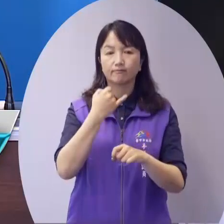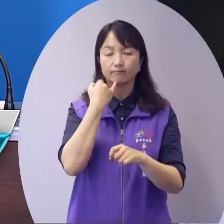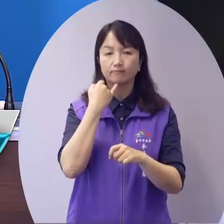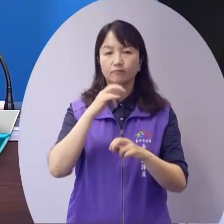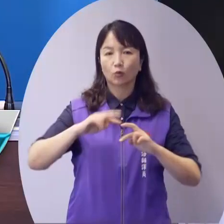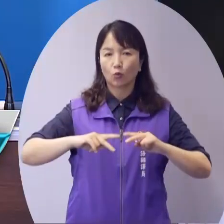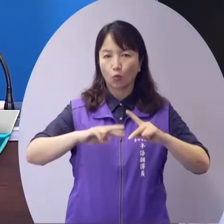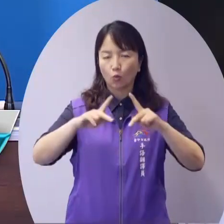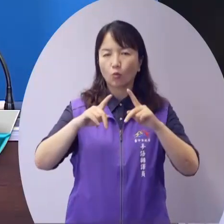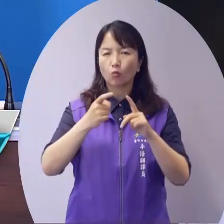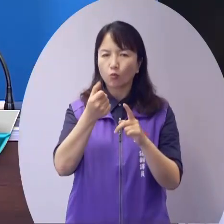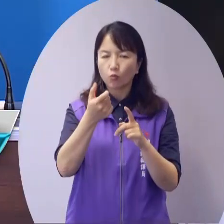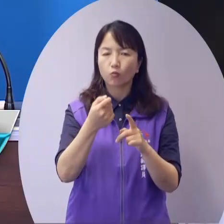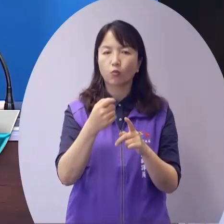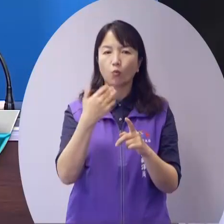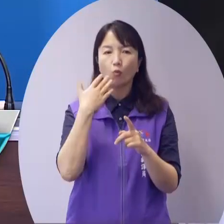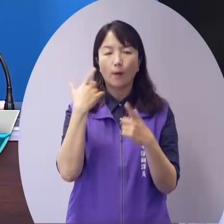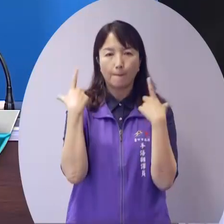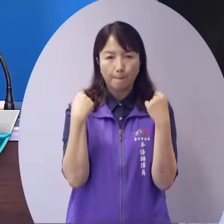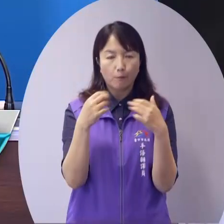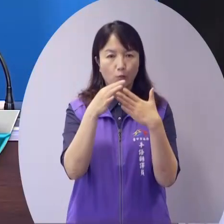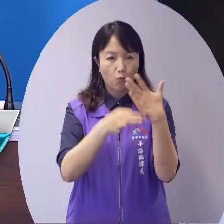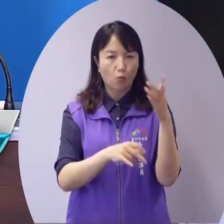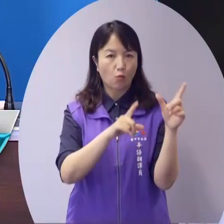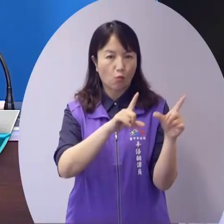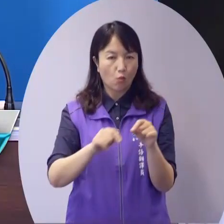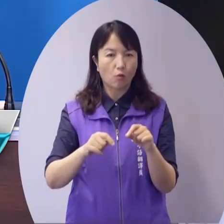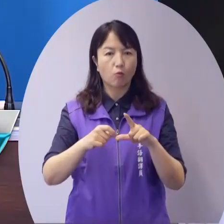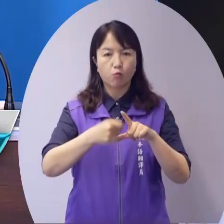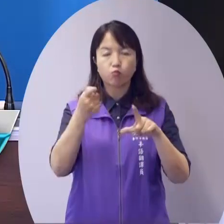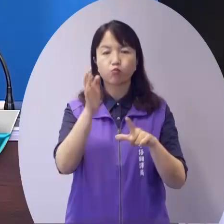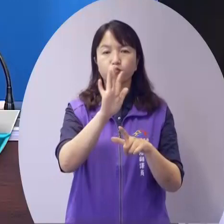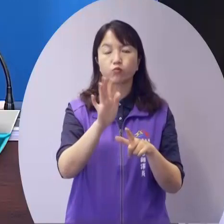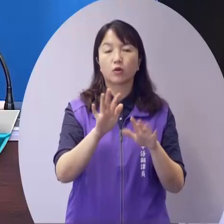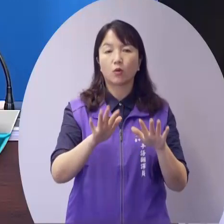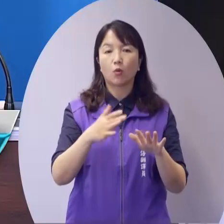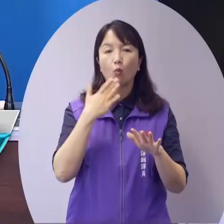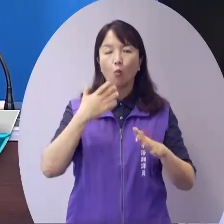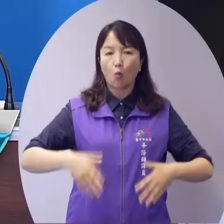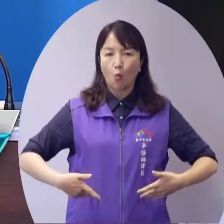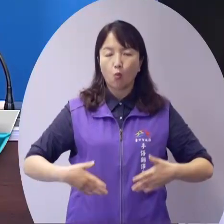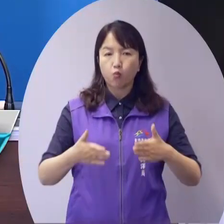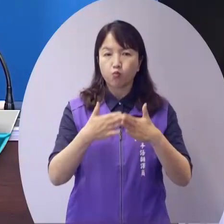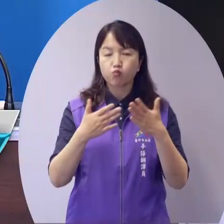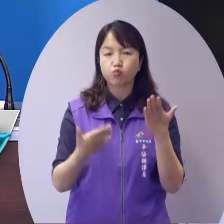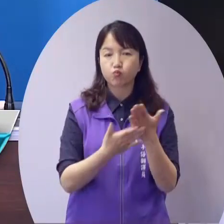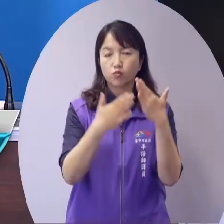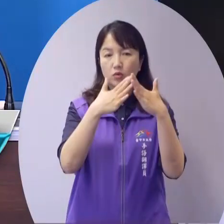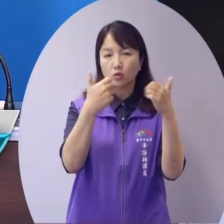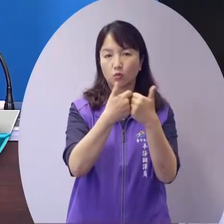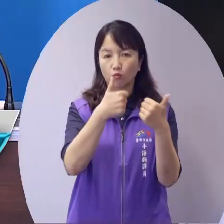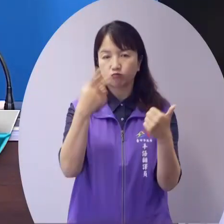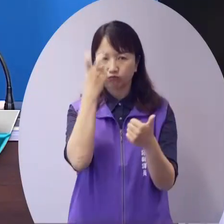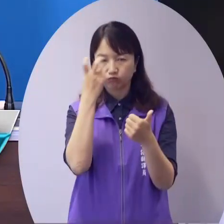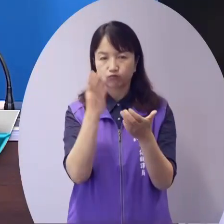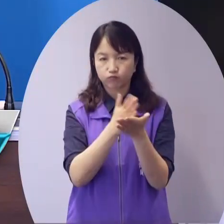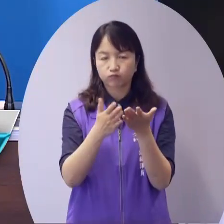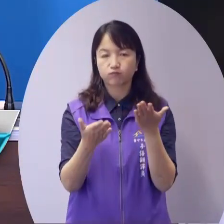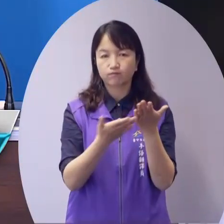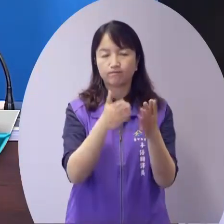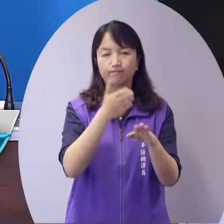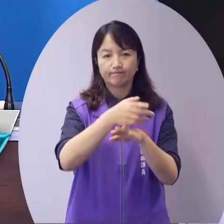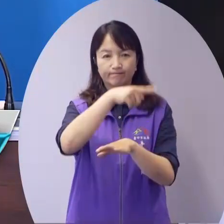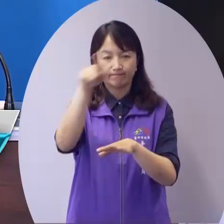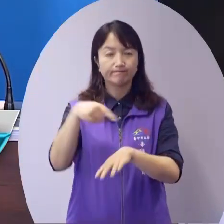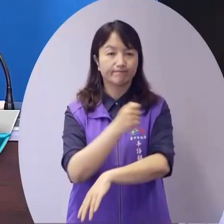这个修正幅度比较小，或按照我们的规定，那就可以直接公布。那有些呢，必须送市议会，哈，来进行审议。所以谢谢